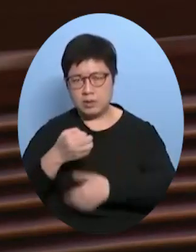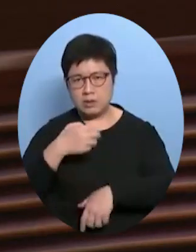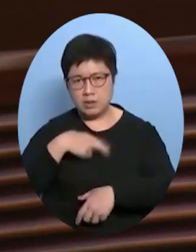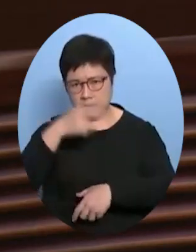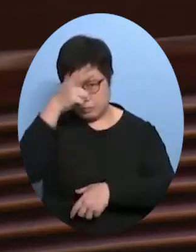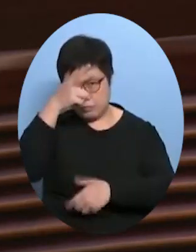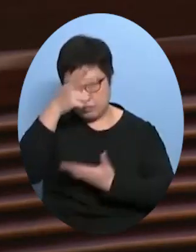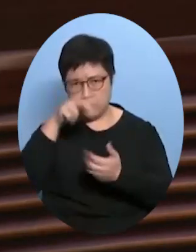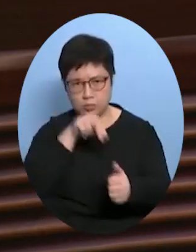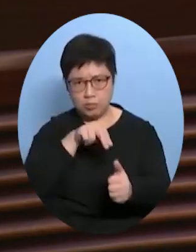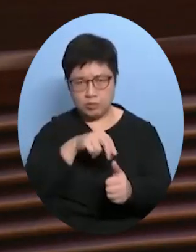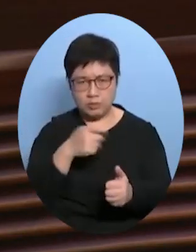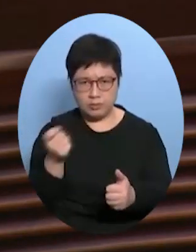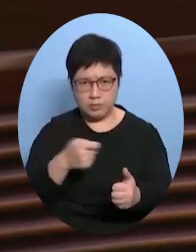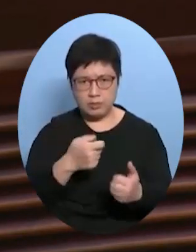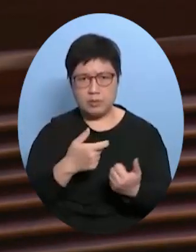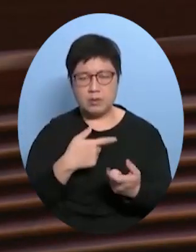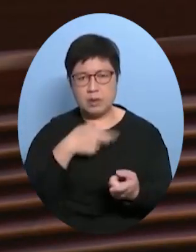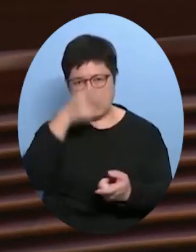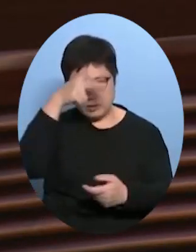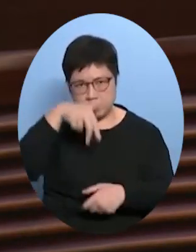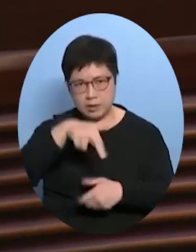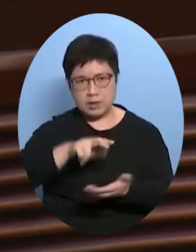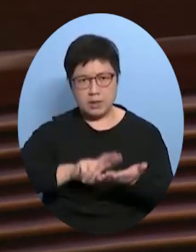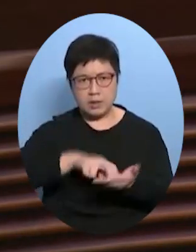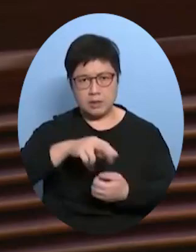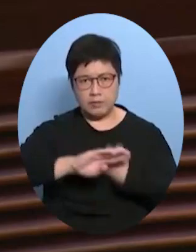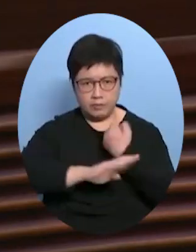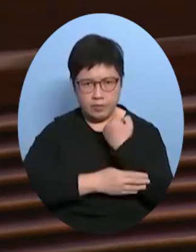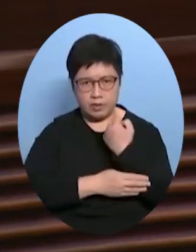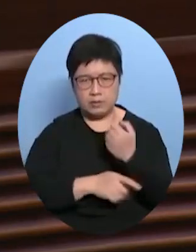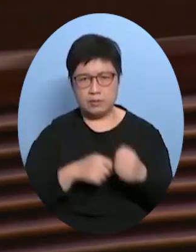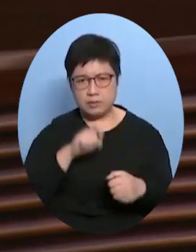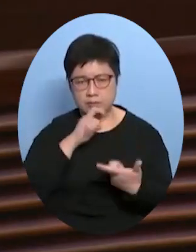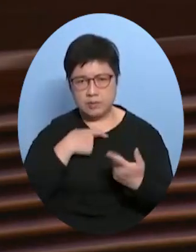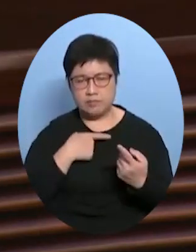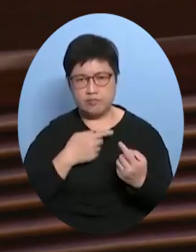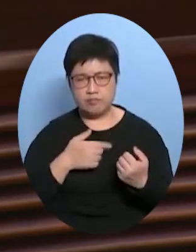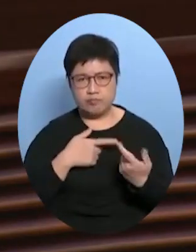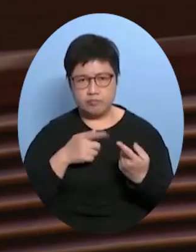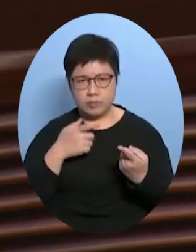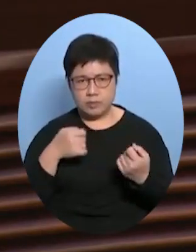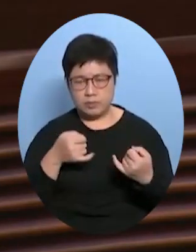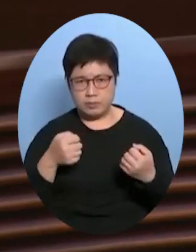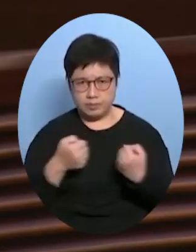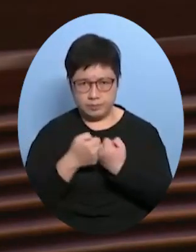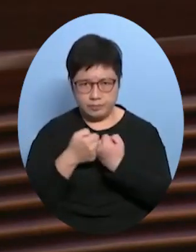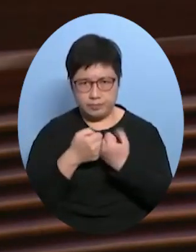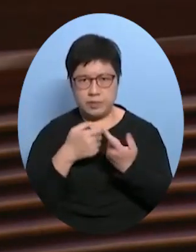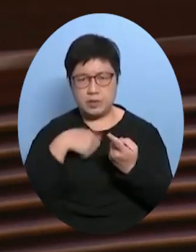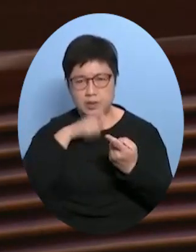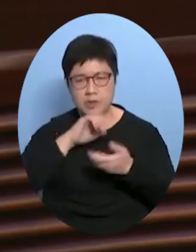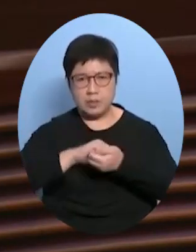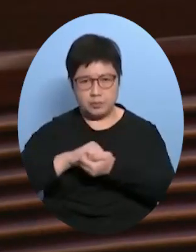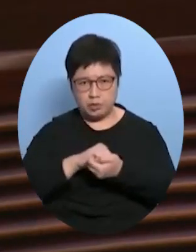能，讓行政立法機關可以重回既相互制衡又相互配合，共同為